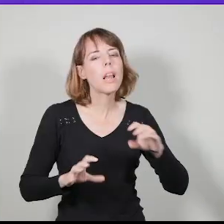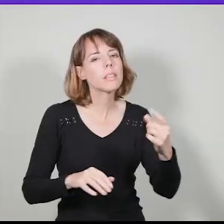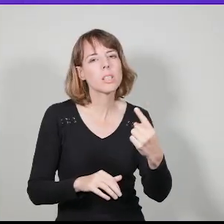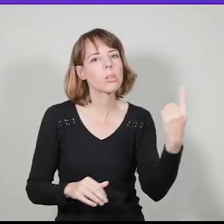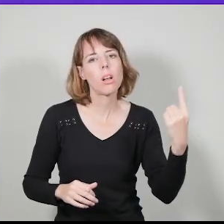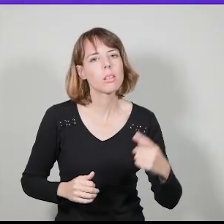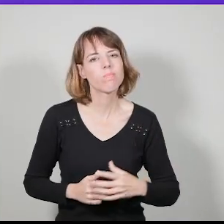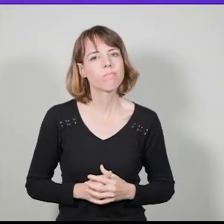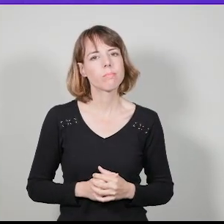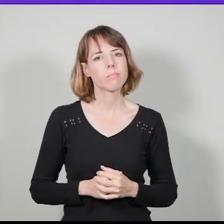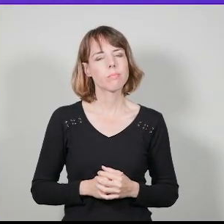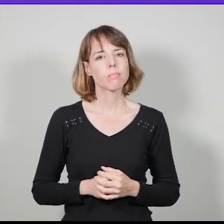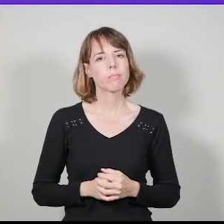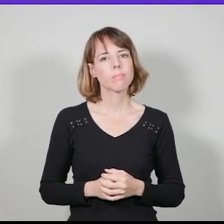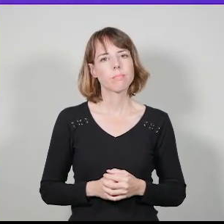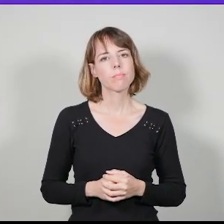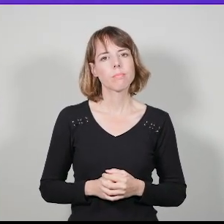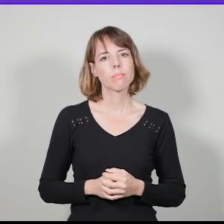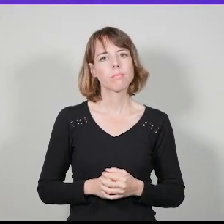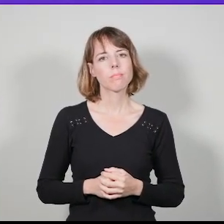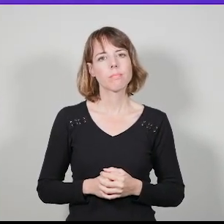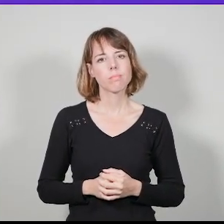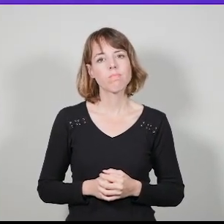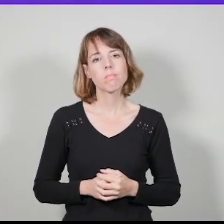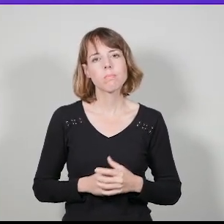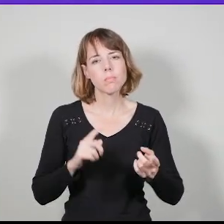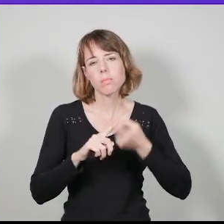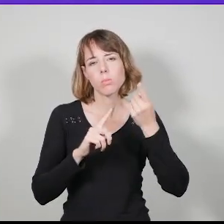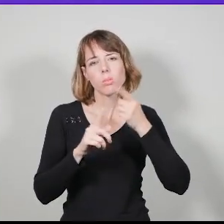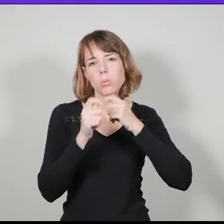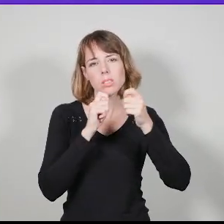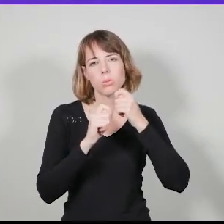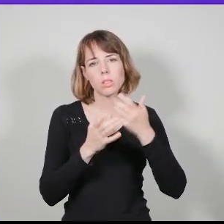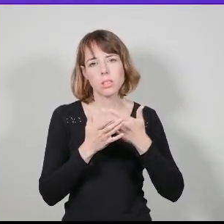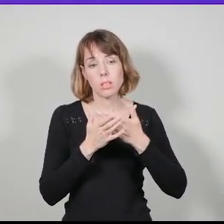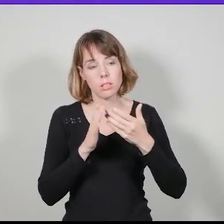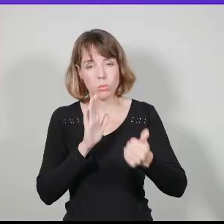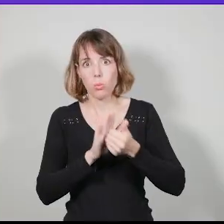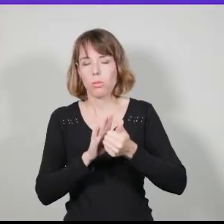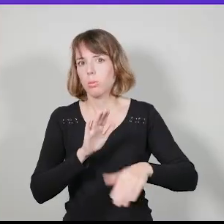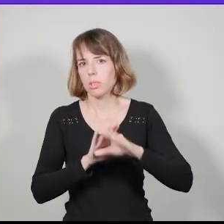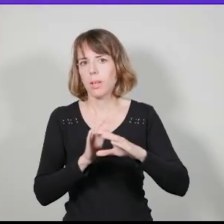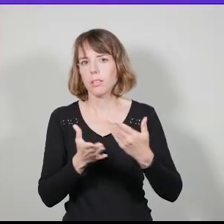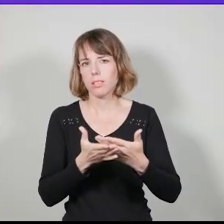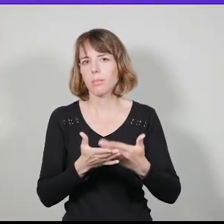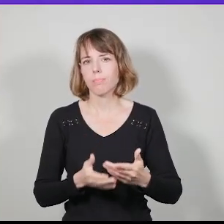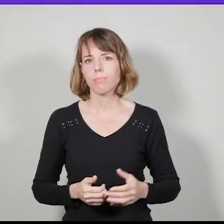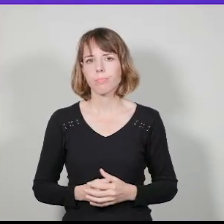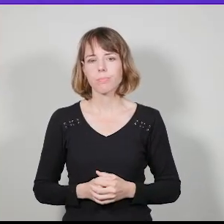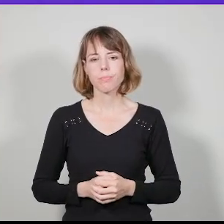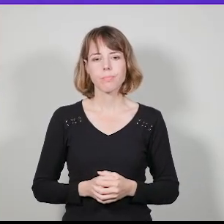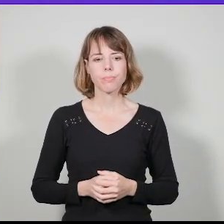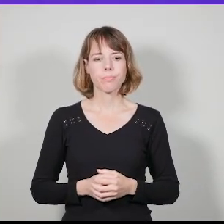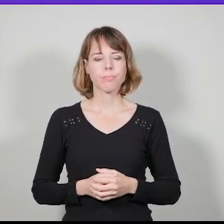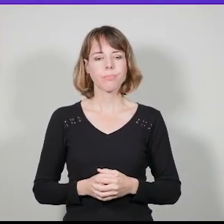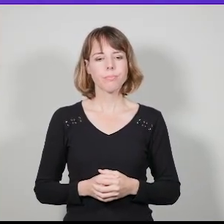c'était très, très important, c'est vraiment la fonction première. Alors après, comme ça a été dit aussi, les